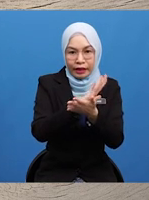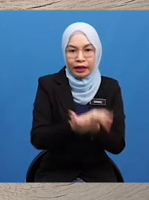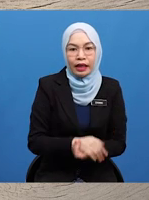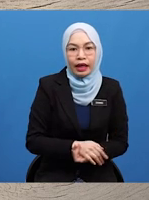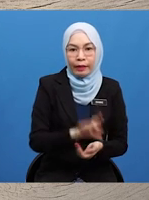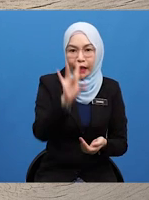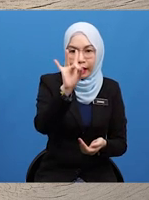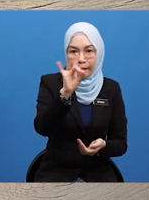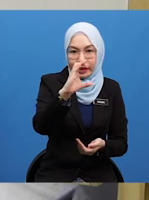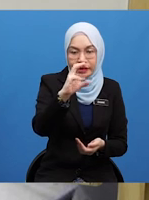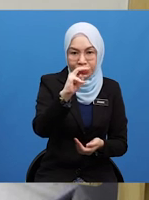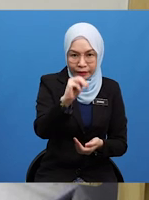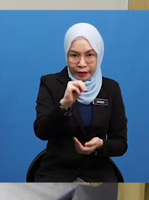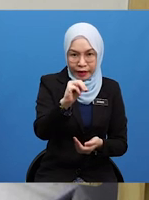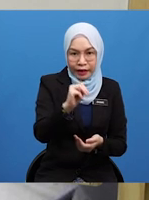cm persegi.